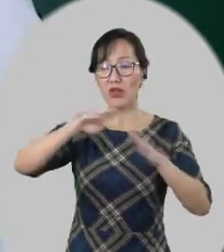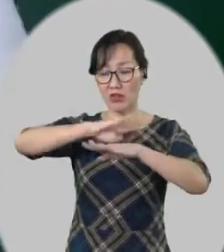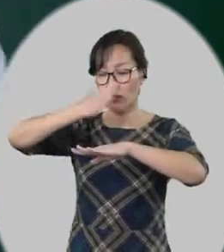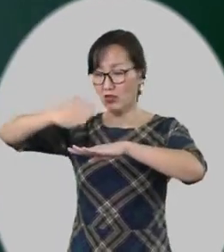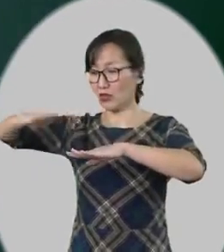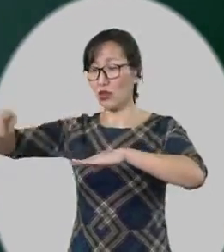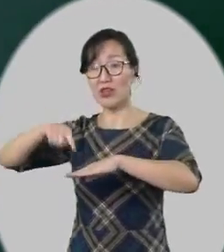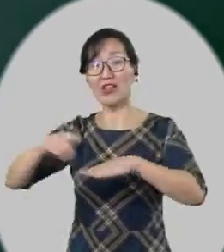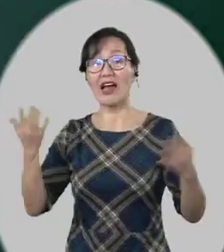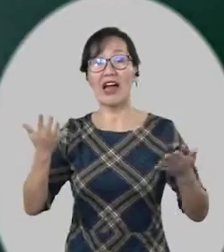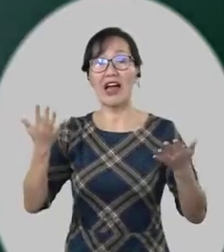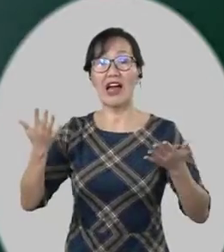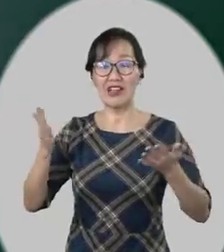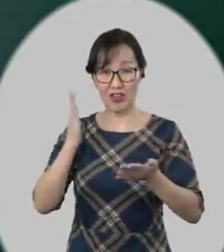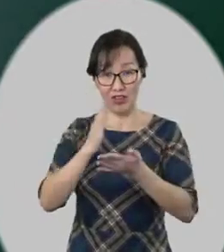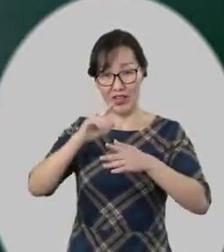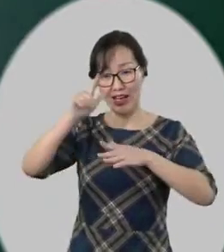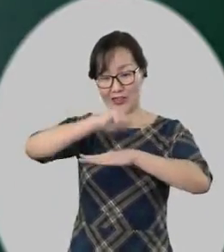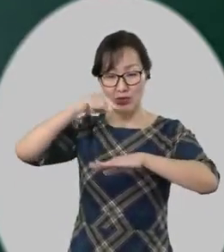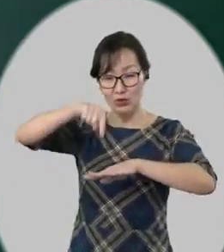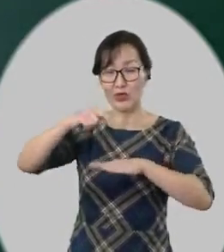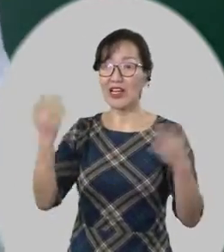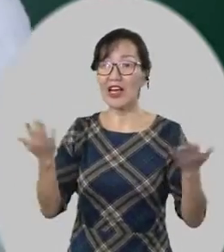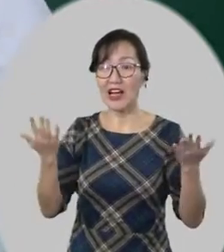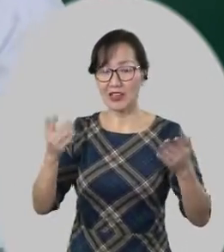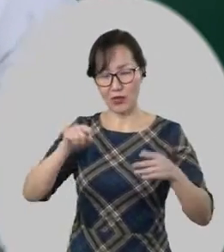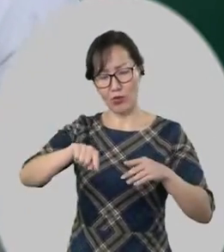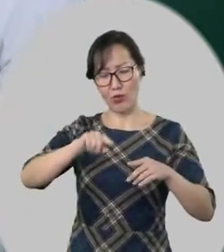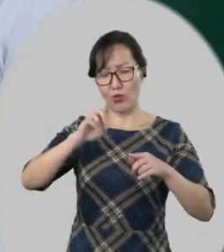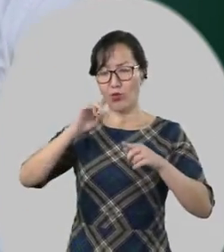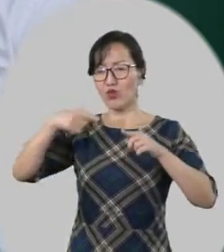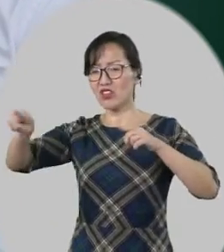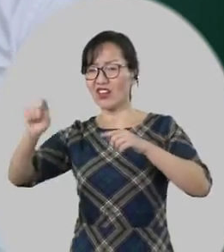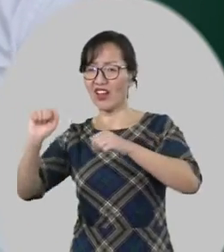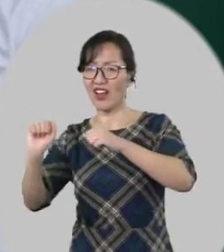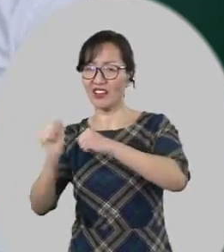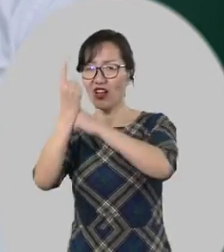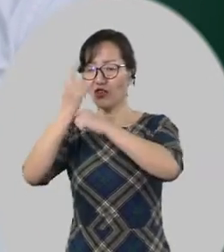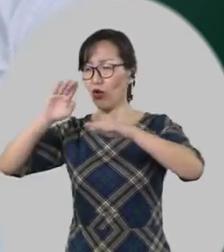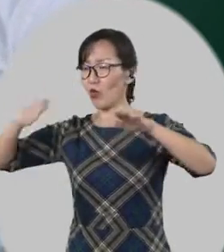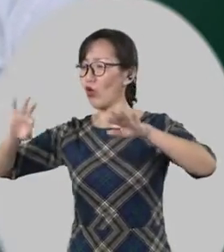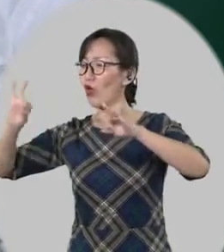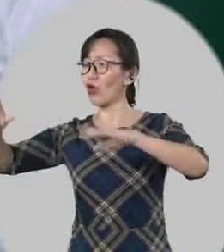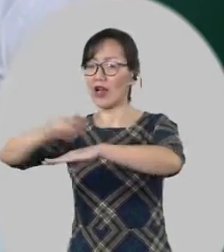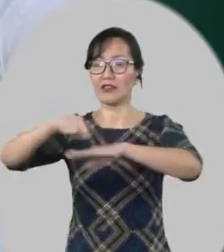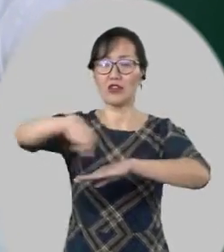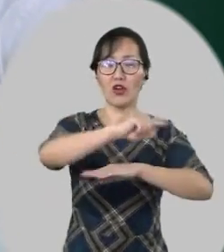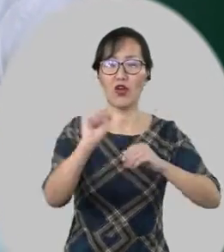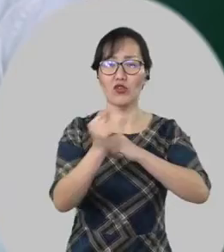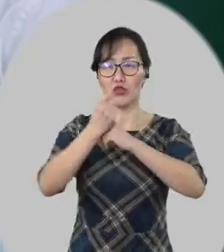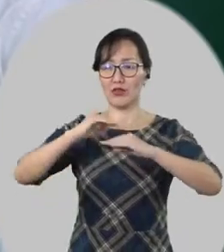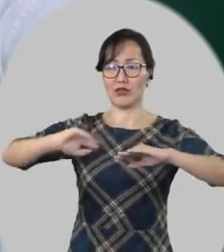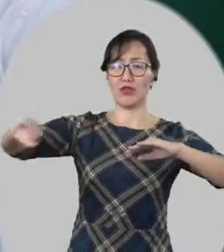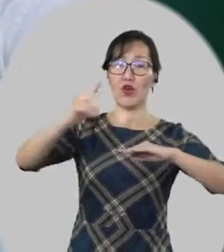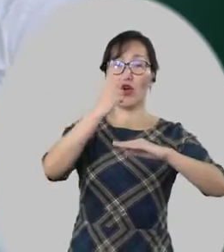тийм үү? Тэгэхээр бусад газраас онцгойрч ялгагдаж 200 болон түүнээс дээш метрт оршиж байгаа гадаргыг уул гинэ гэд